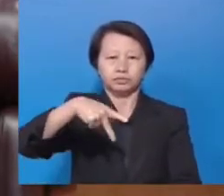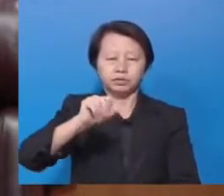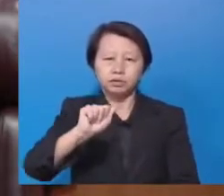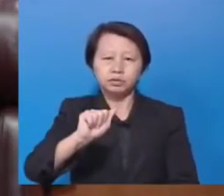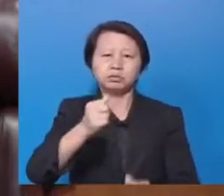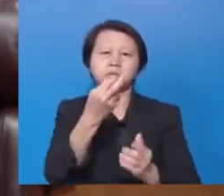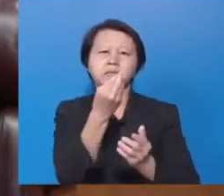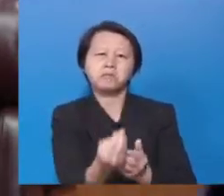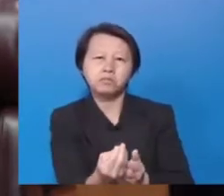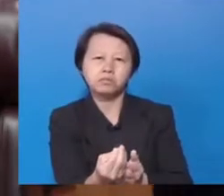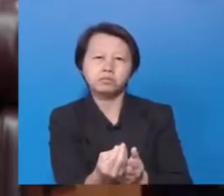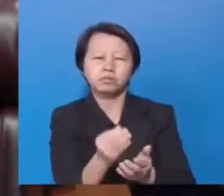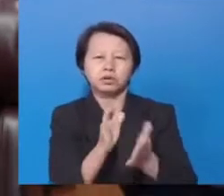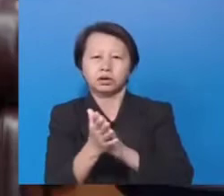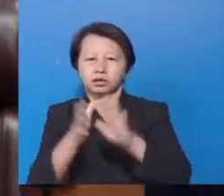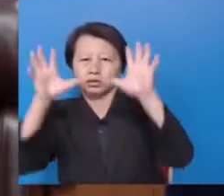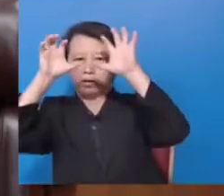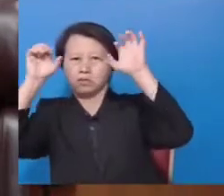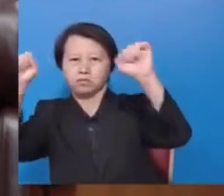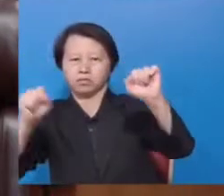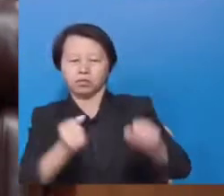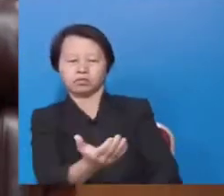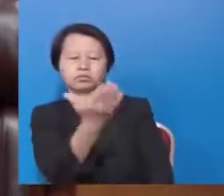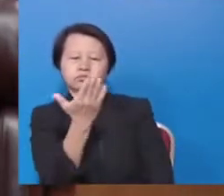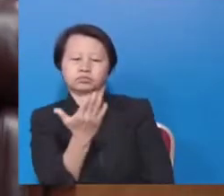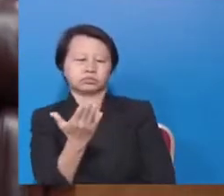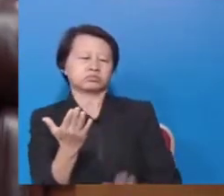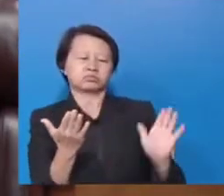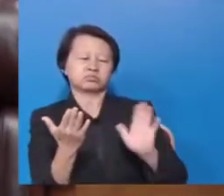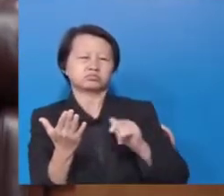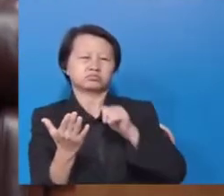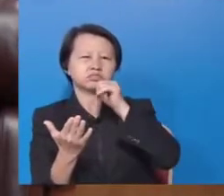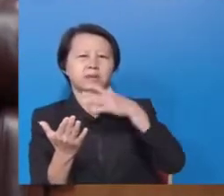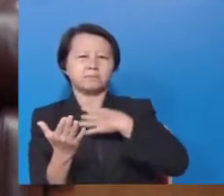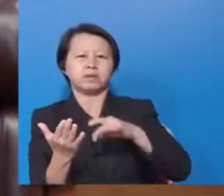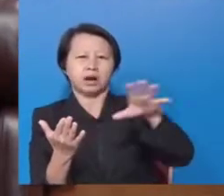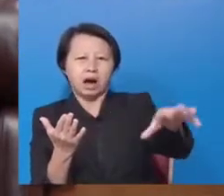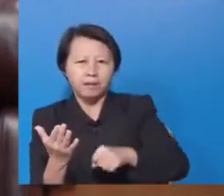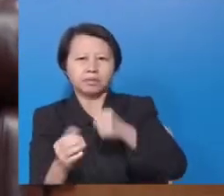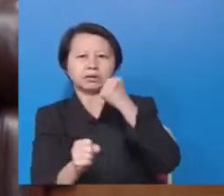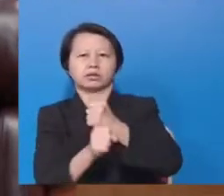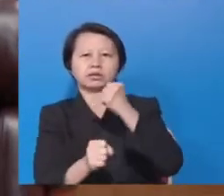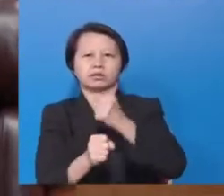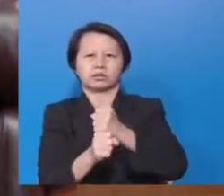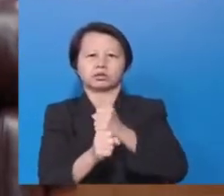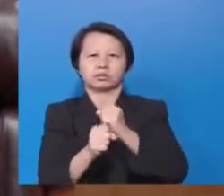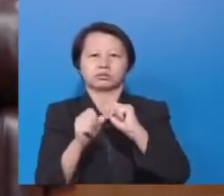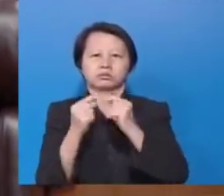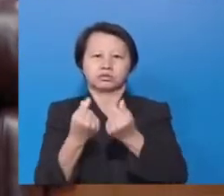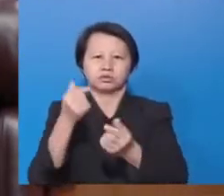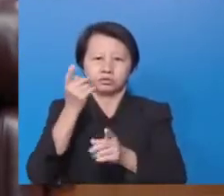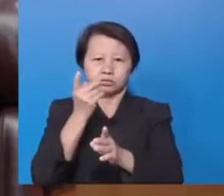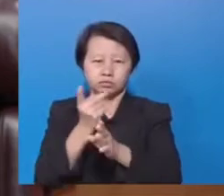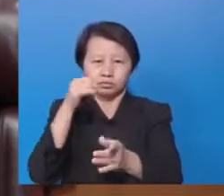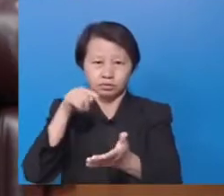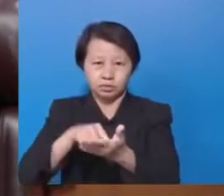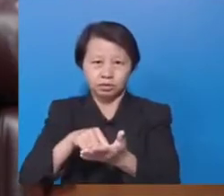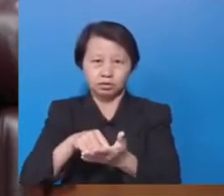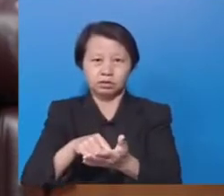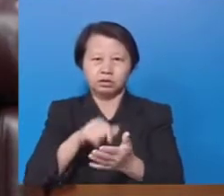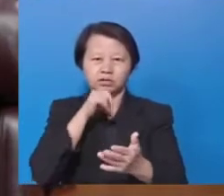rendah menyebabkan majikan majikan kurang berminat untuk mengkaji kan calon-calon dalam kategori ini